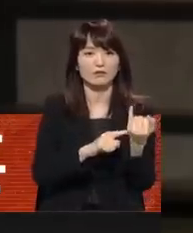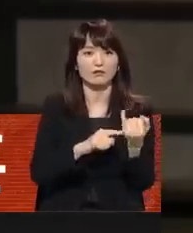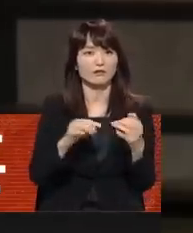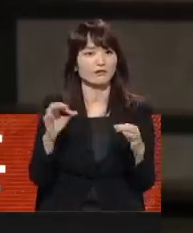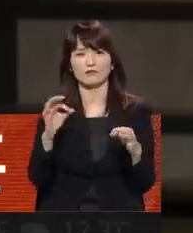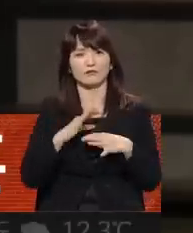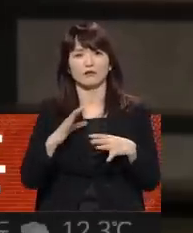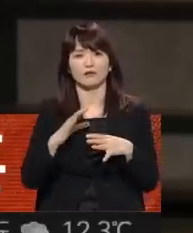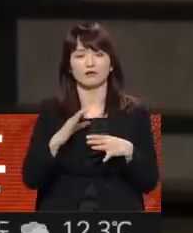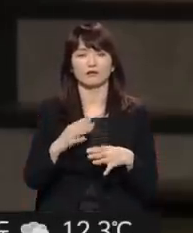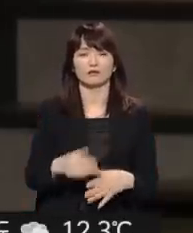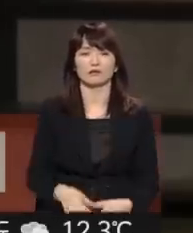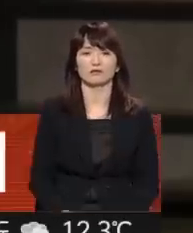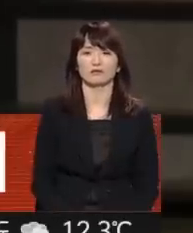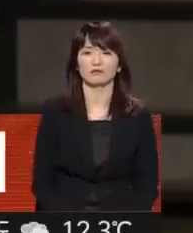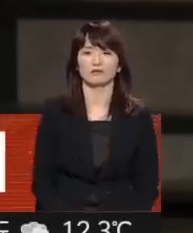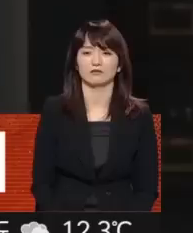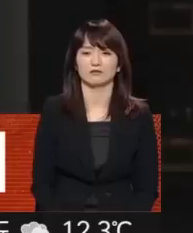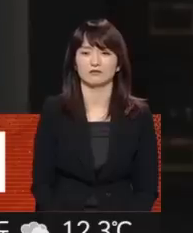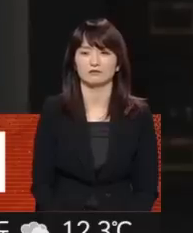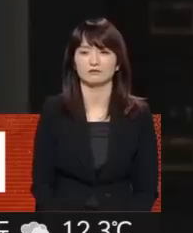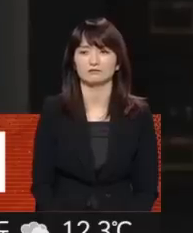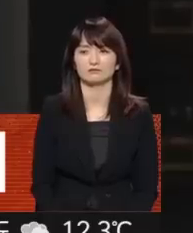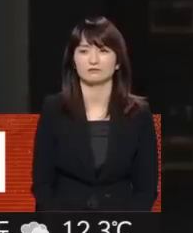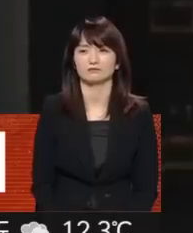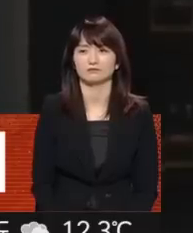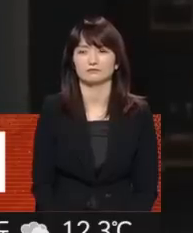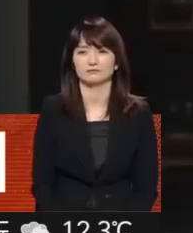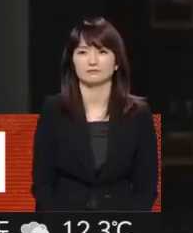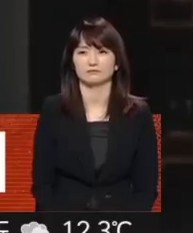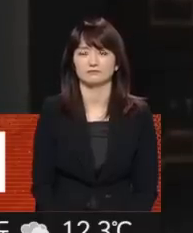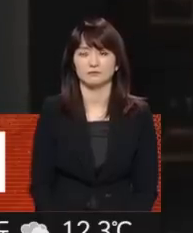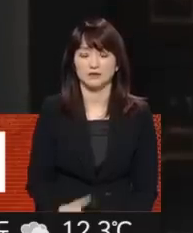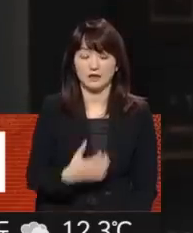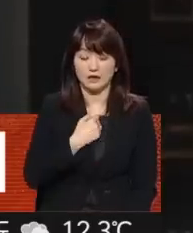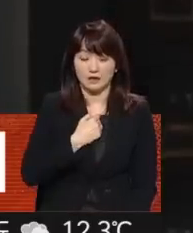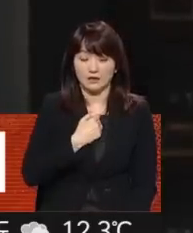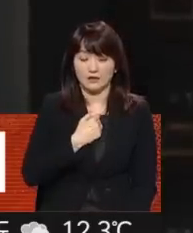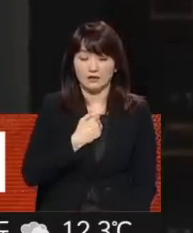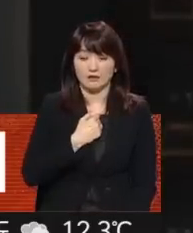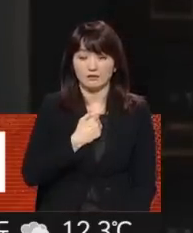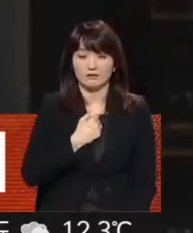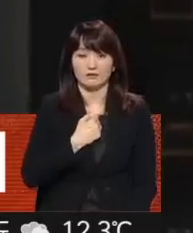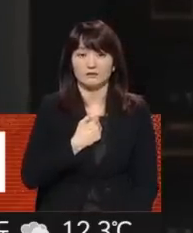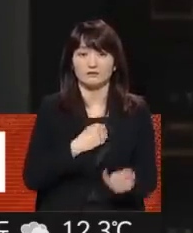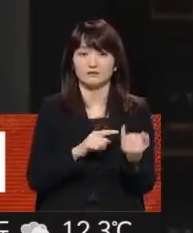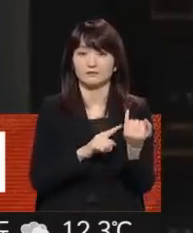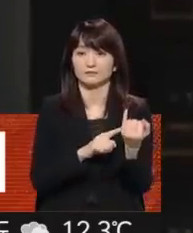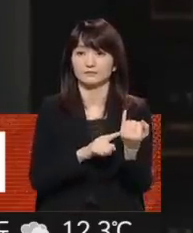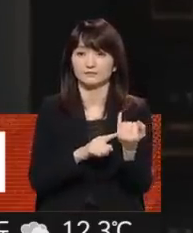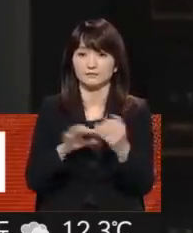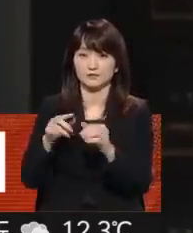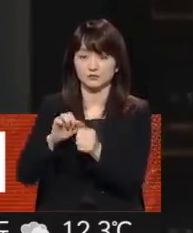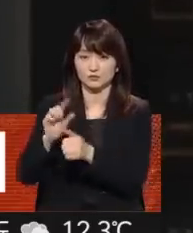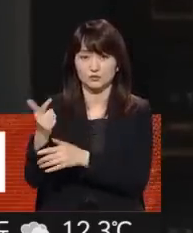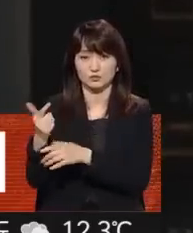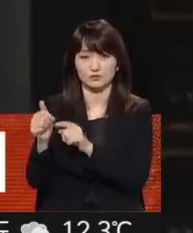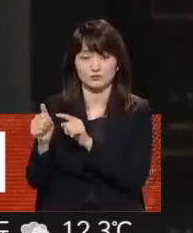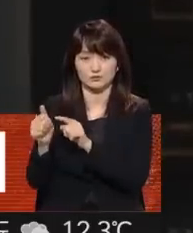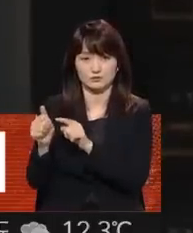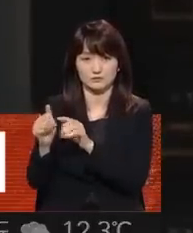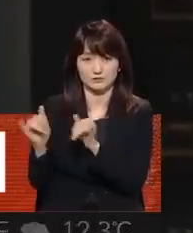굉장히 놀라게 되는 거죠 정말 얼마나 깜짝 놀라셨겠습니까 그러니까 국정원 요원들이 보통